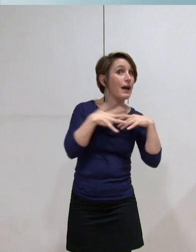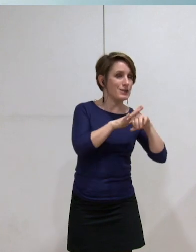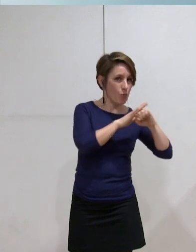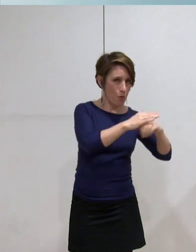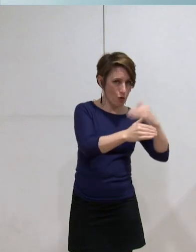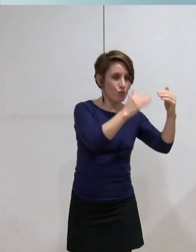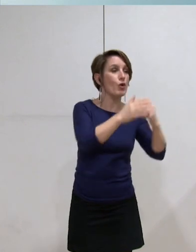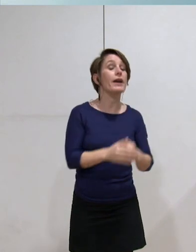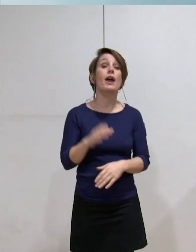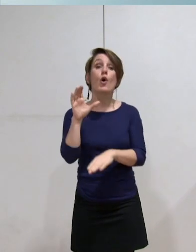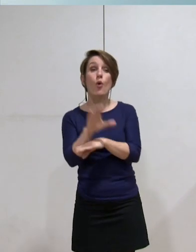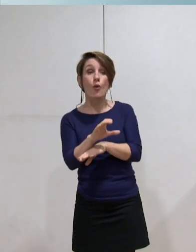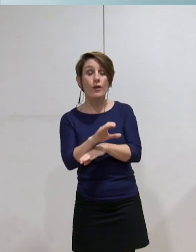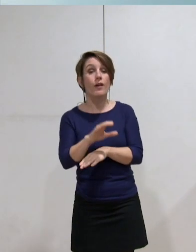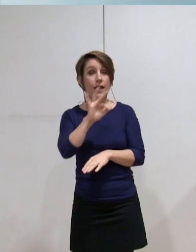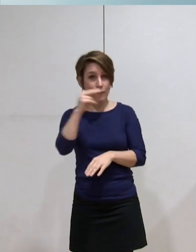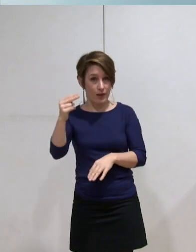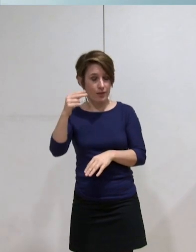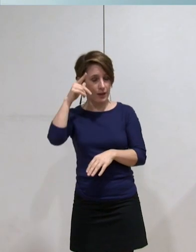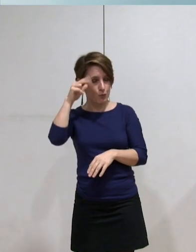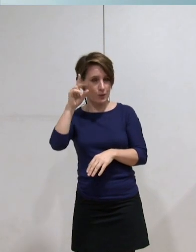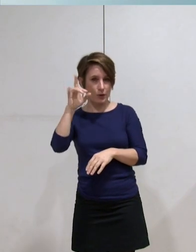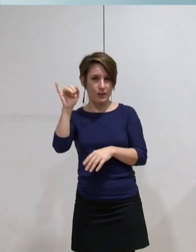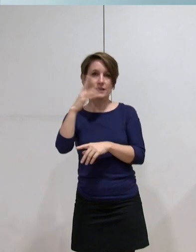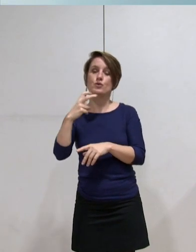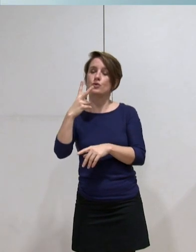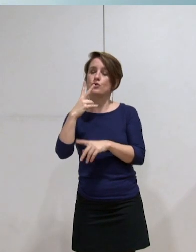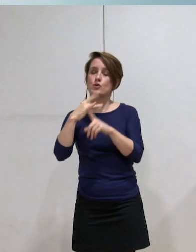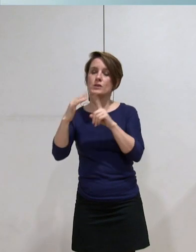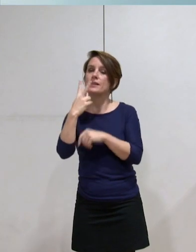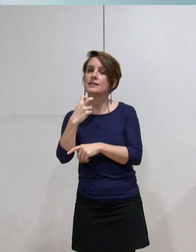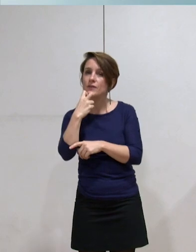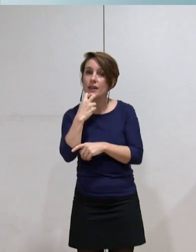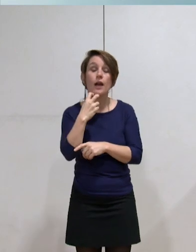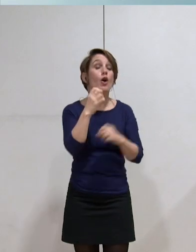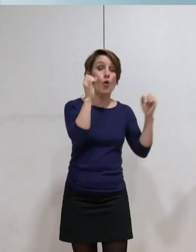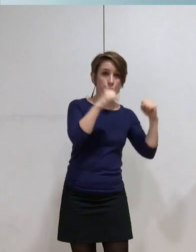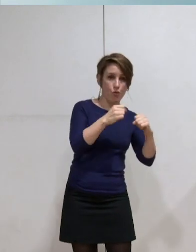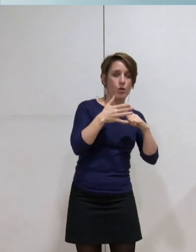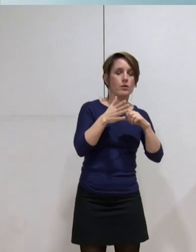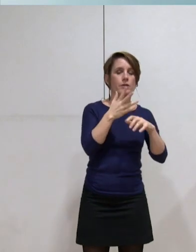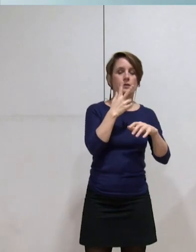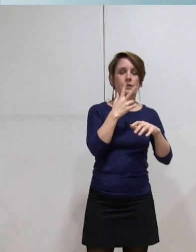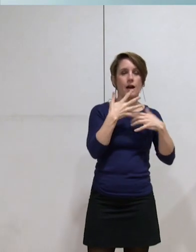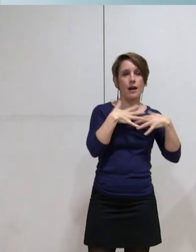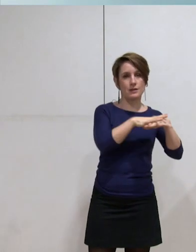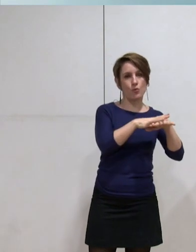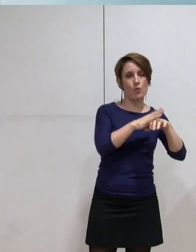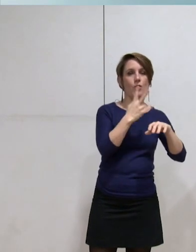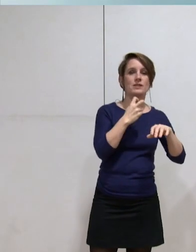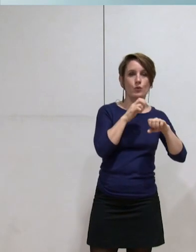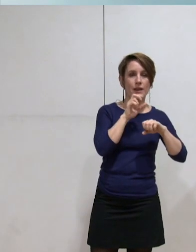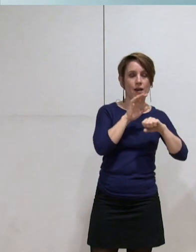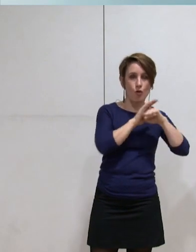de gauche et de progrès qui vote contre Front national républicain udi société civile et qui vote pour rassemblement citoyen de la gauche et écologist dé libération